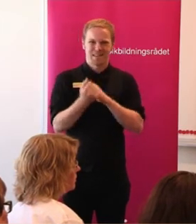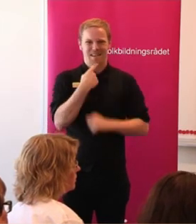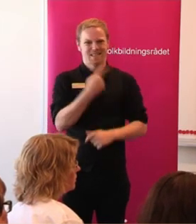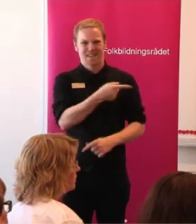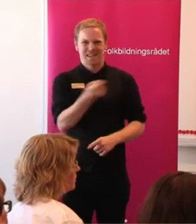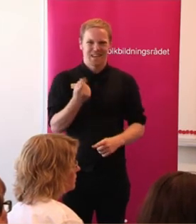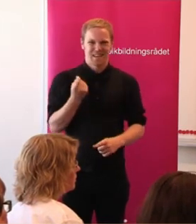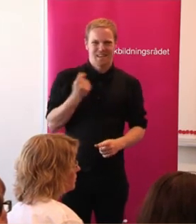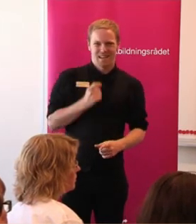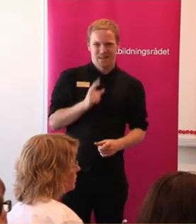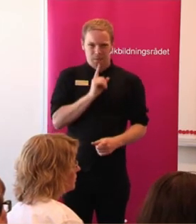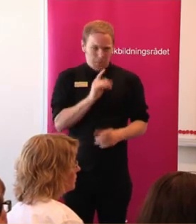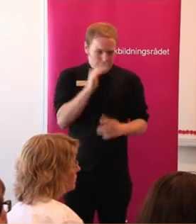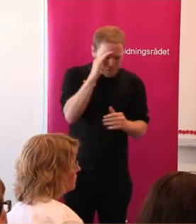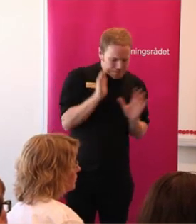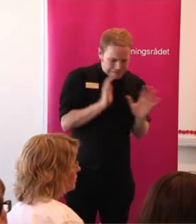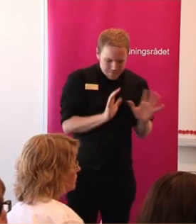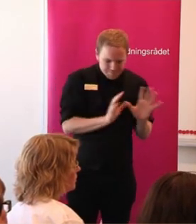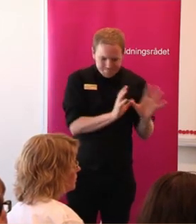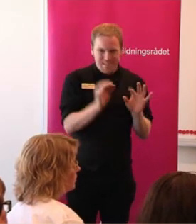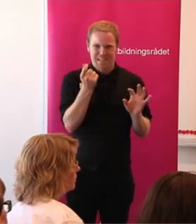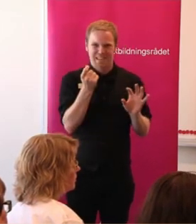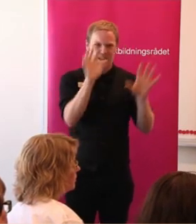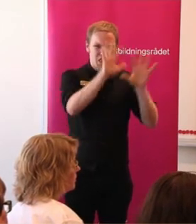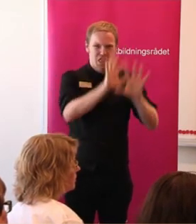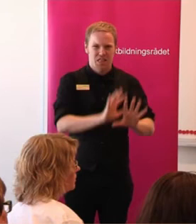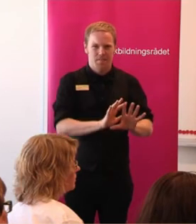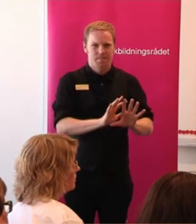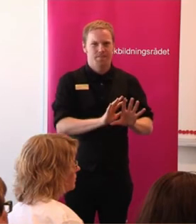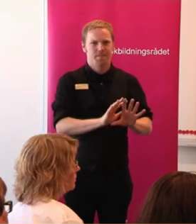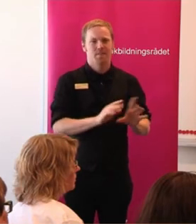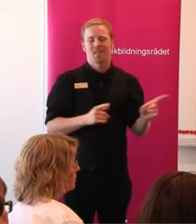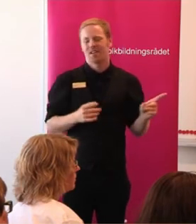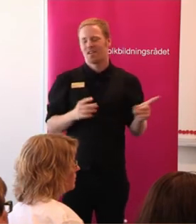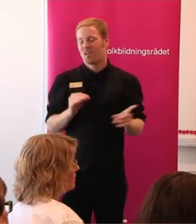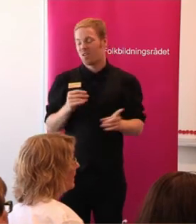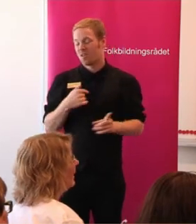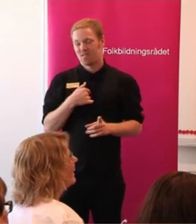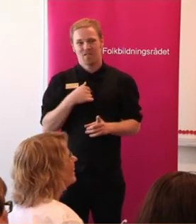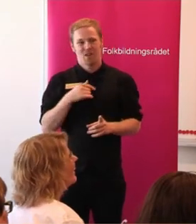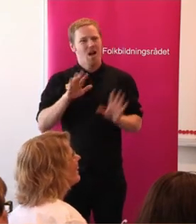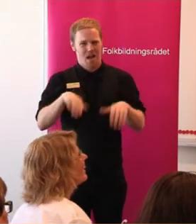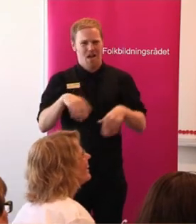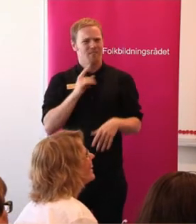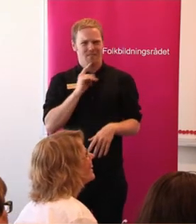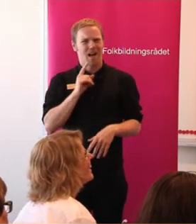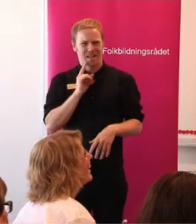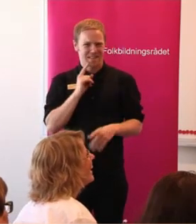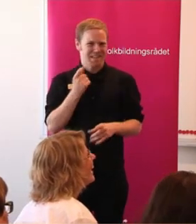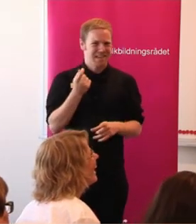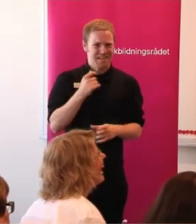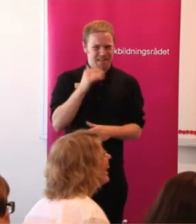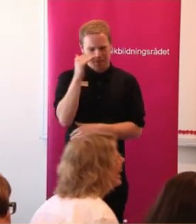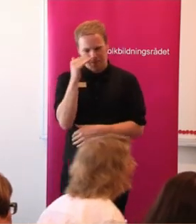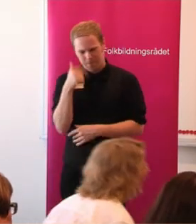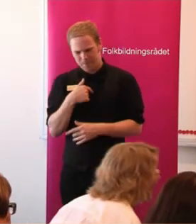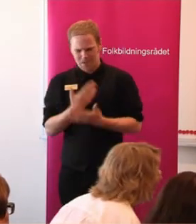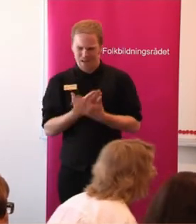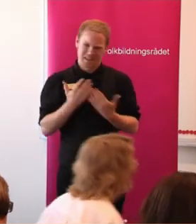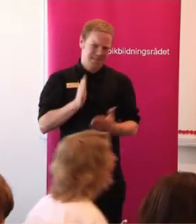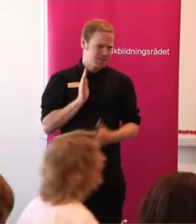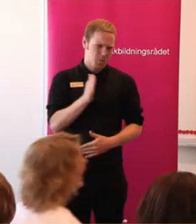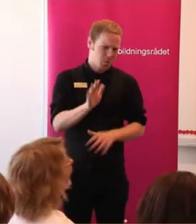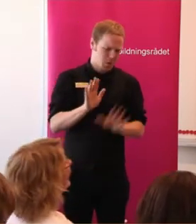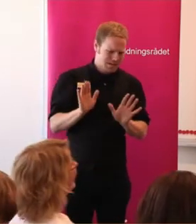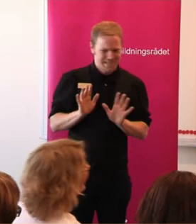lever något litet luddigt hörn borta i och flummar omkring liksom. Ja, vi är lite försynta. Jag har alltid varit försynt, det vet alla som känner mig. Vi är lite sådär